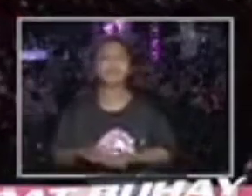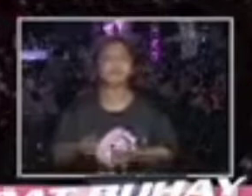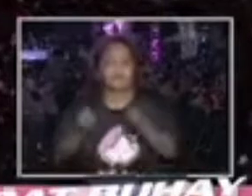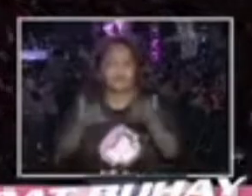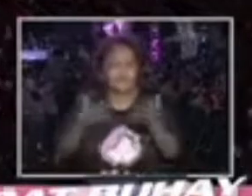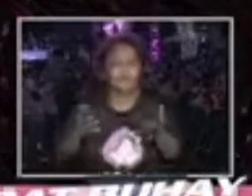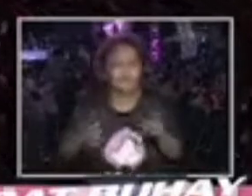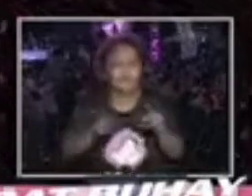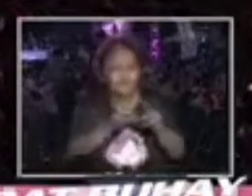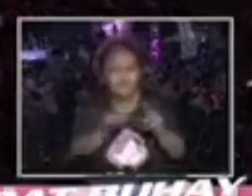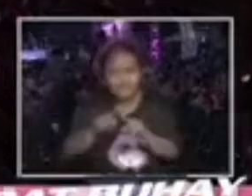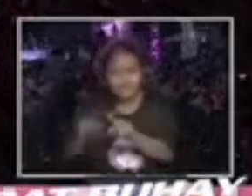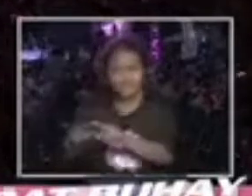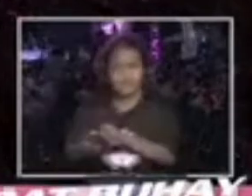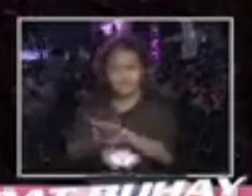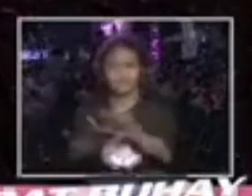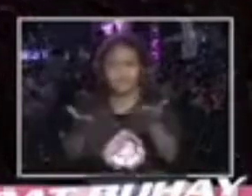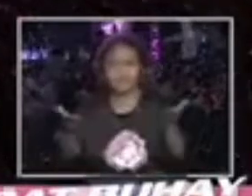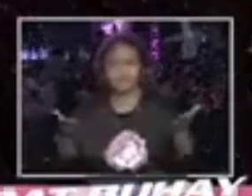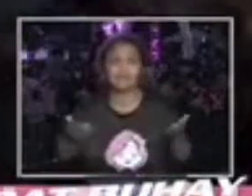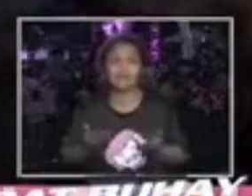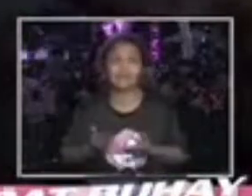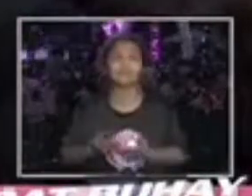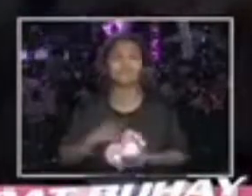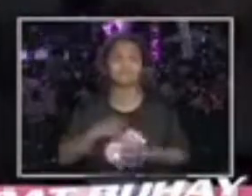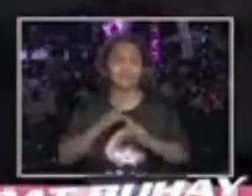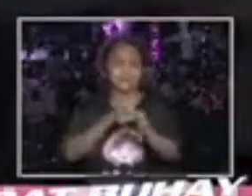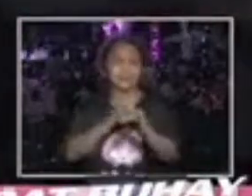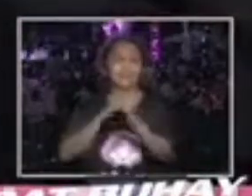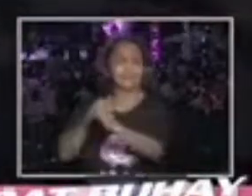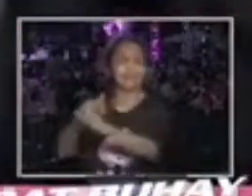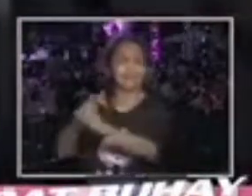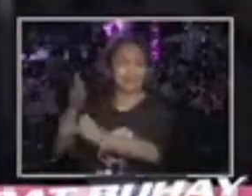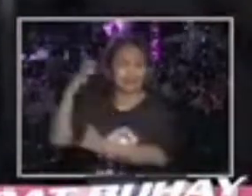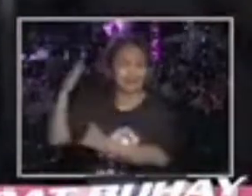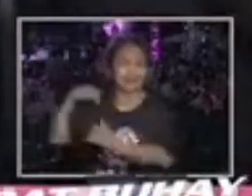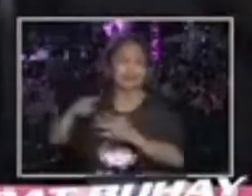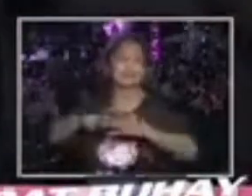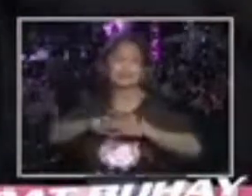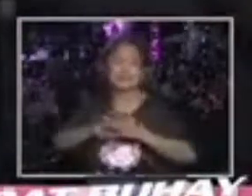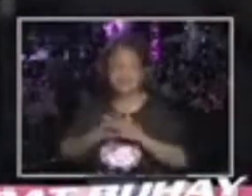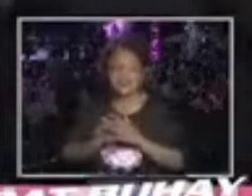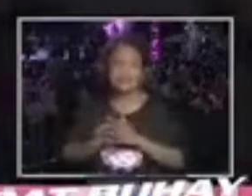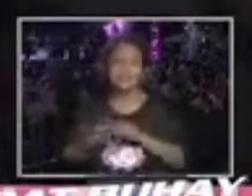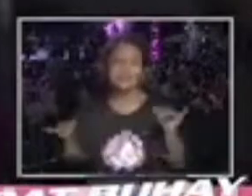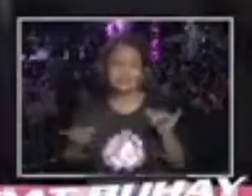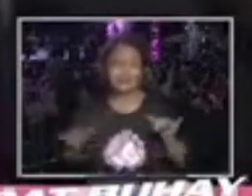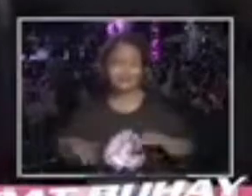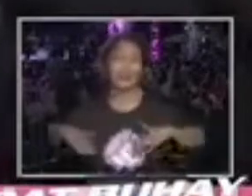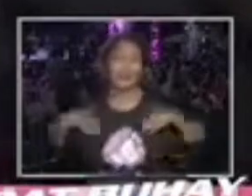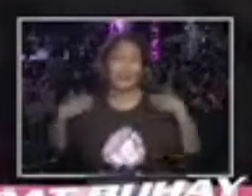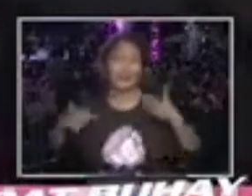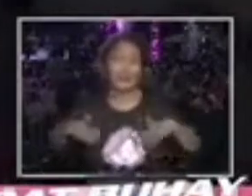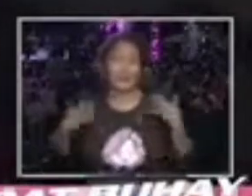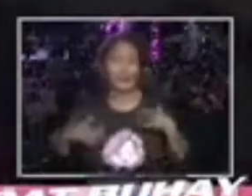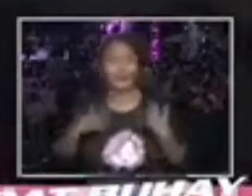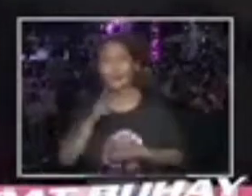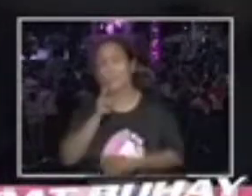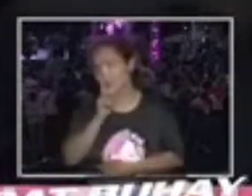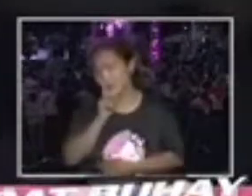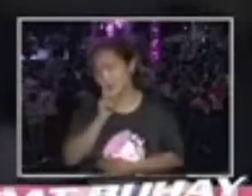Marami po sa inyo, kagaya ko din noong nagsimula. kabataan na